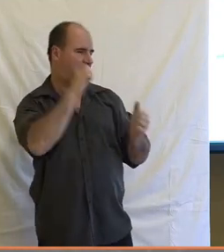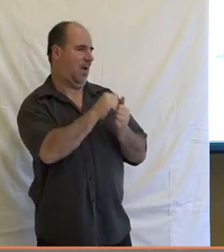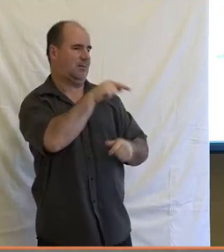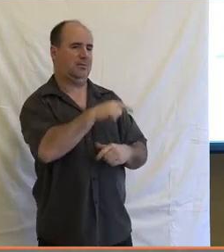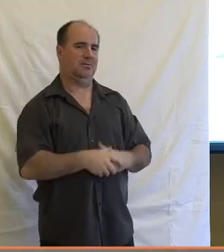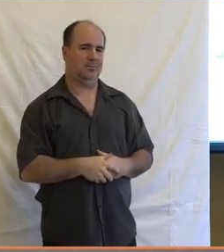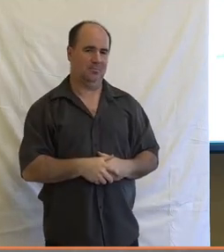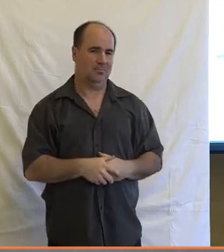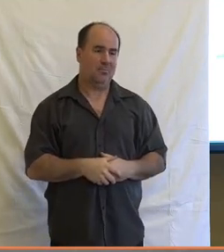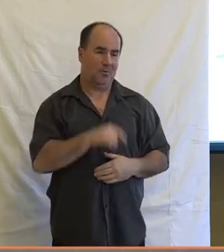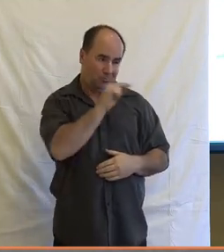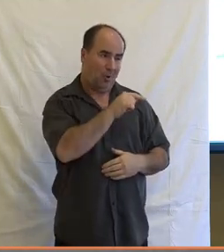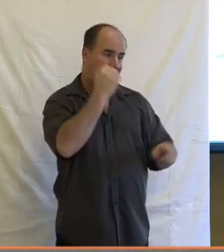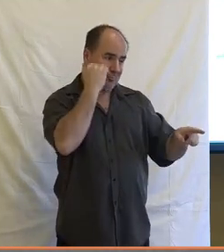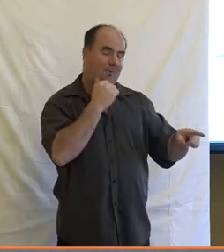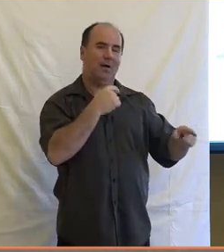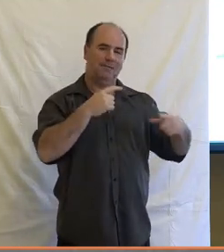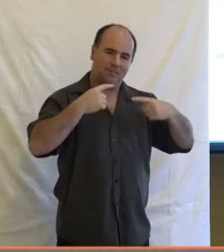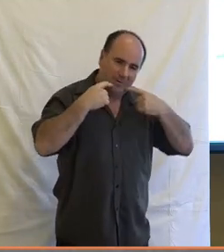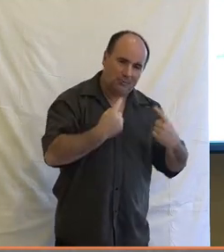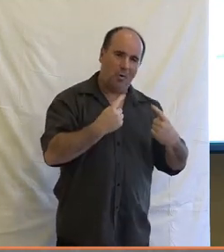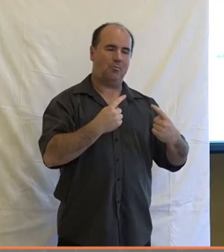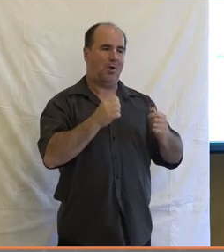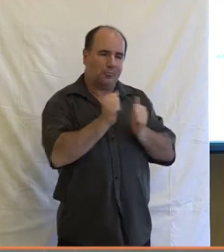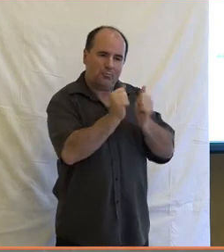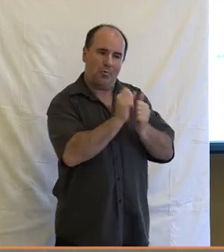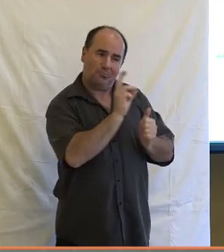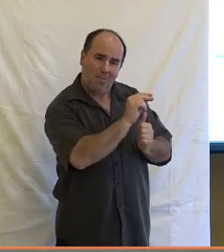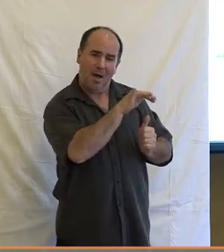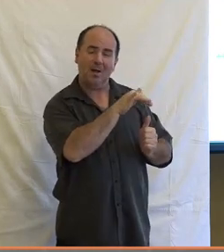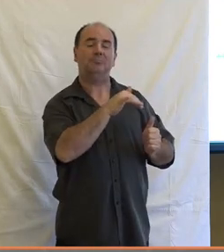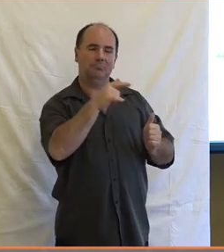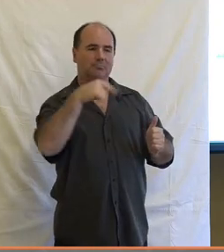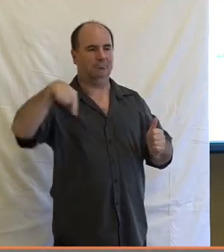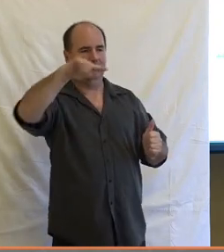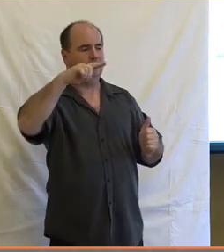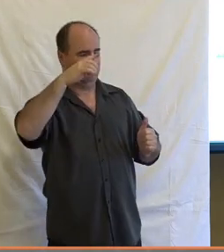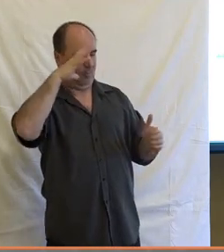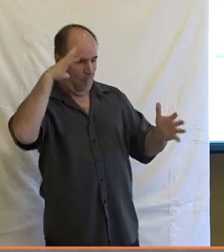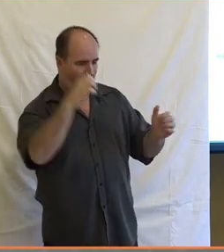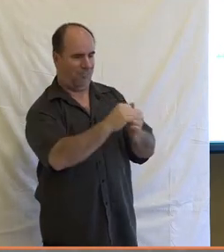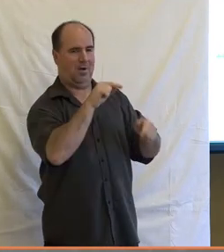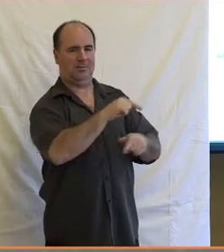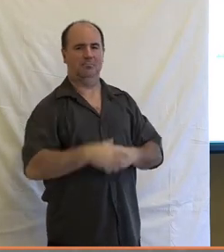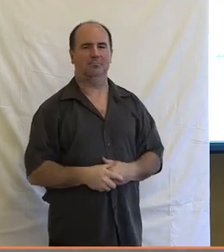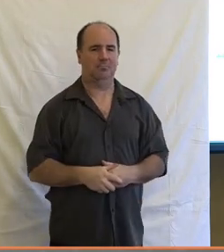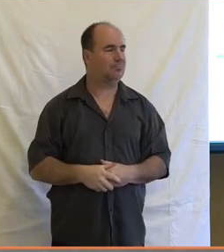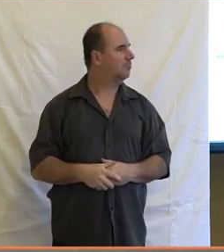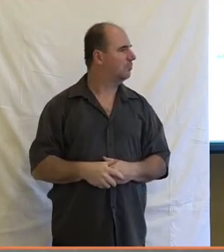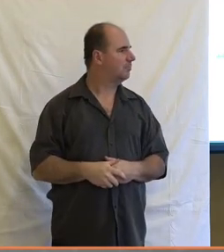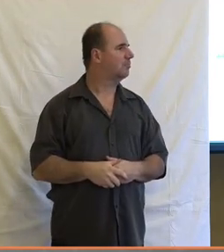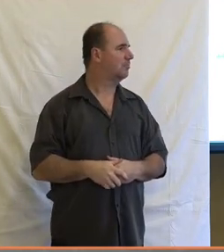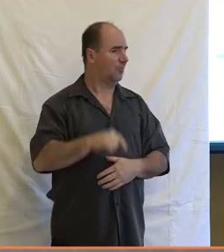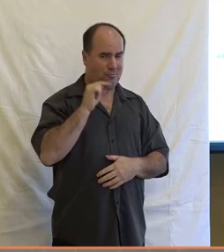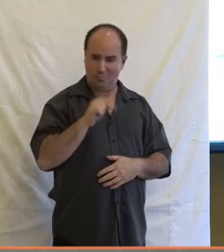z toho budu mít prostě tohleto a tadyhle prostě něco. Takže si myslím, že i tohleto opravdu je to, co by bylo fajn, aby se